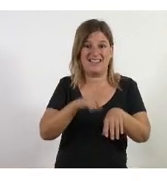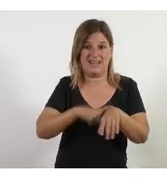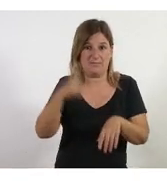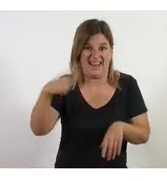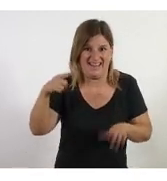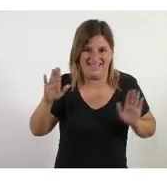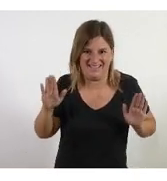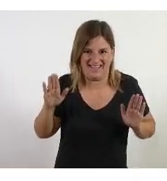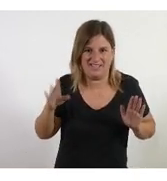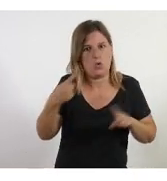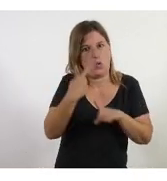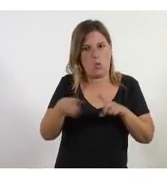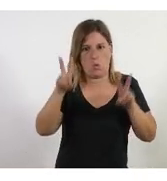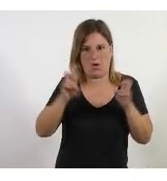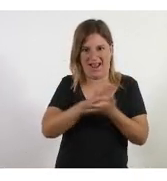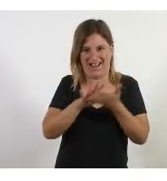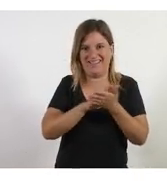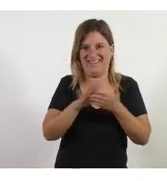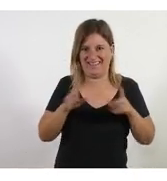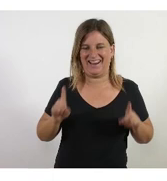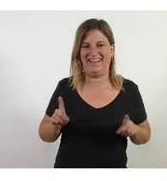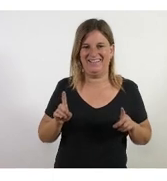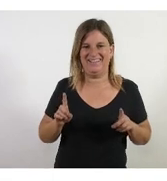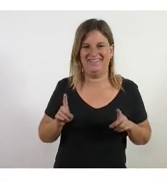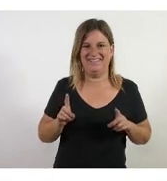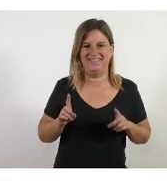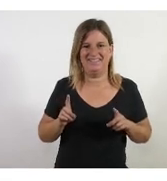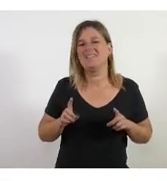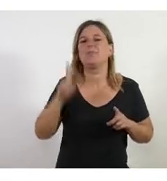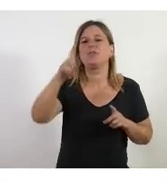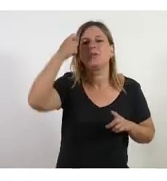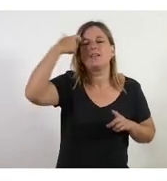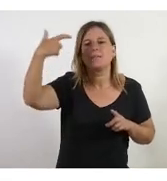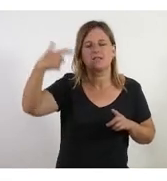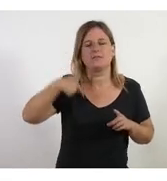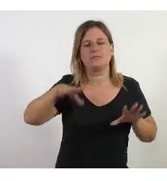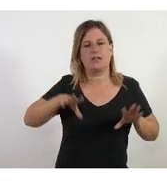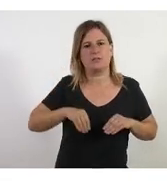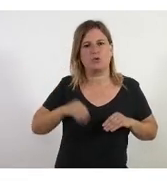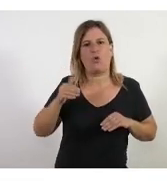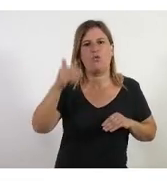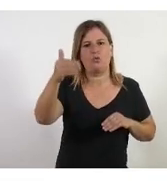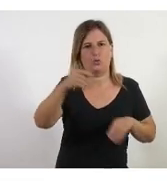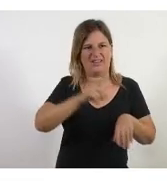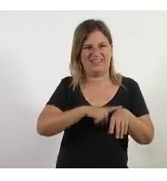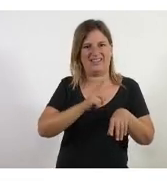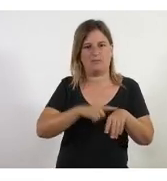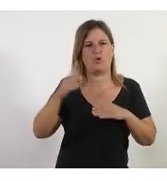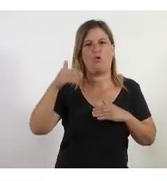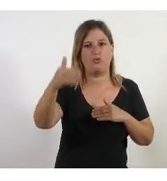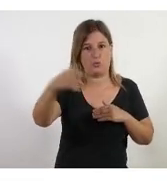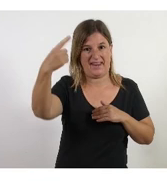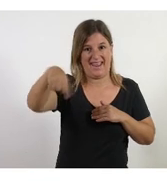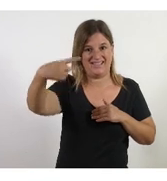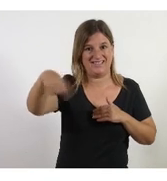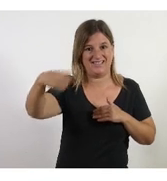altra conversa. Però suposem que estem en el paradigma que acceptem que el futur i el temps existeix,